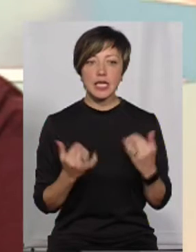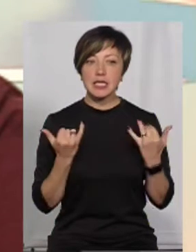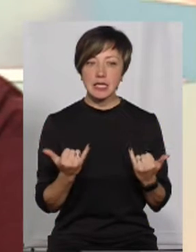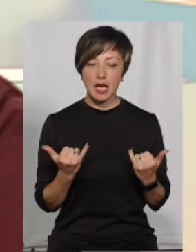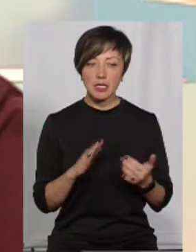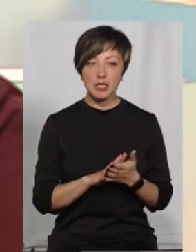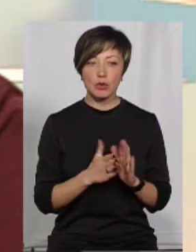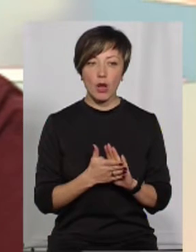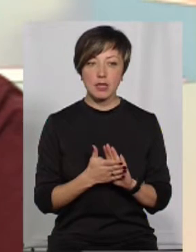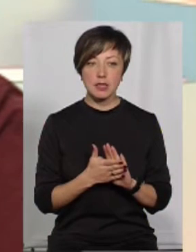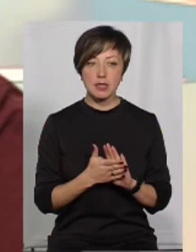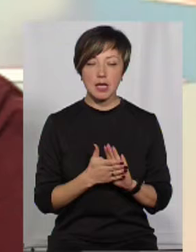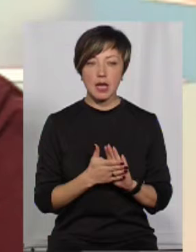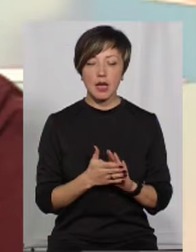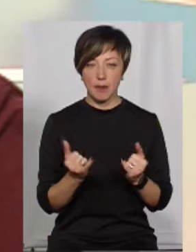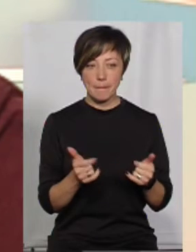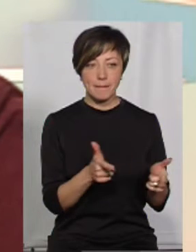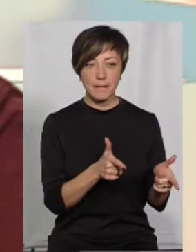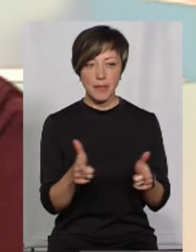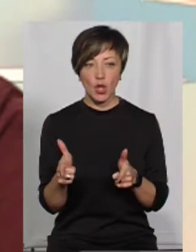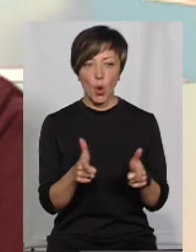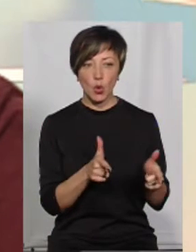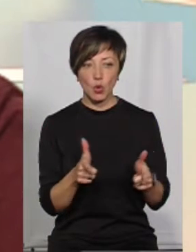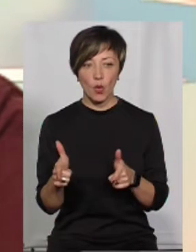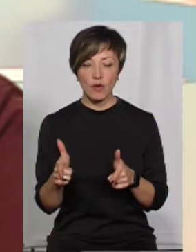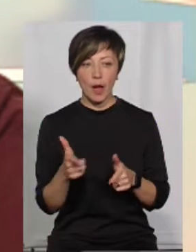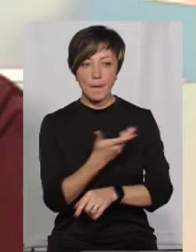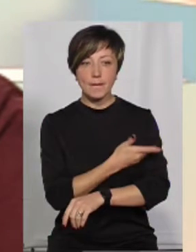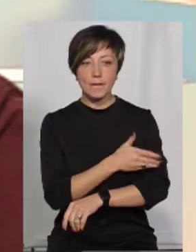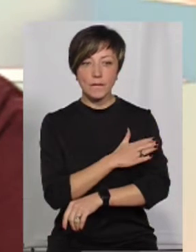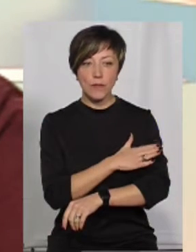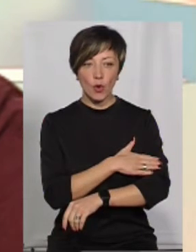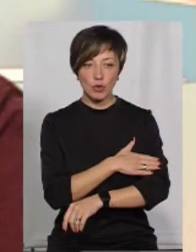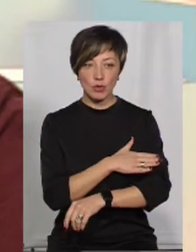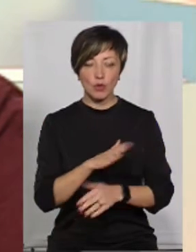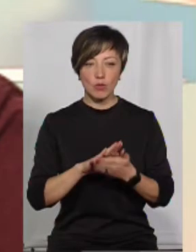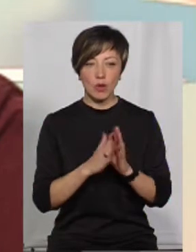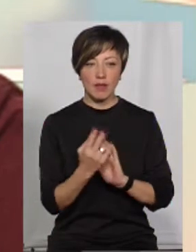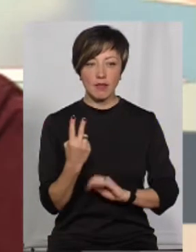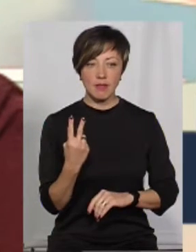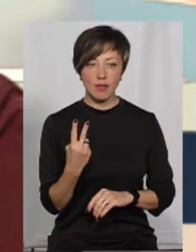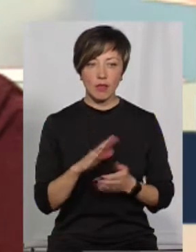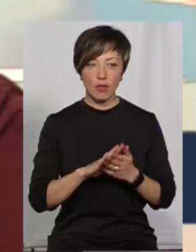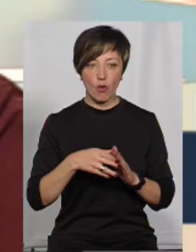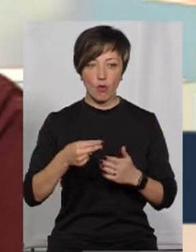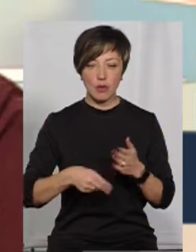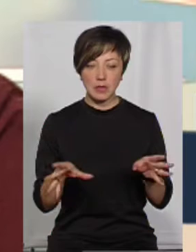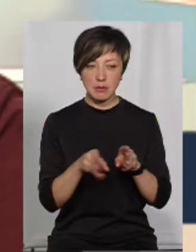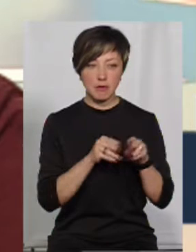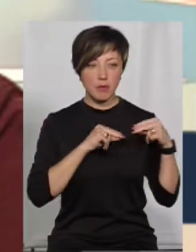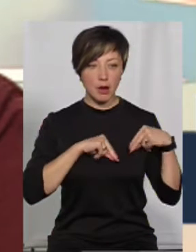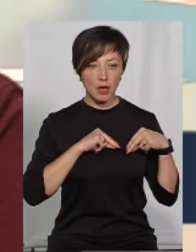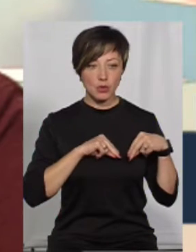Зараз ситуація на рівні підготовки польської мови умов. Тобто ми готуємо договір про